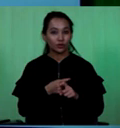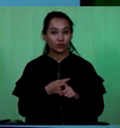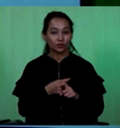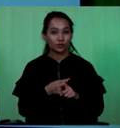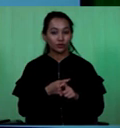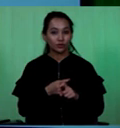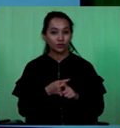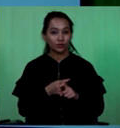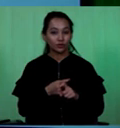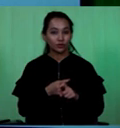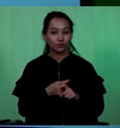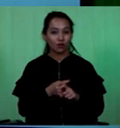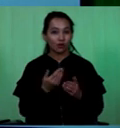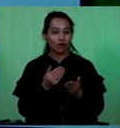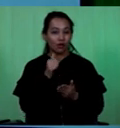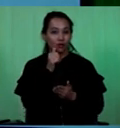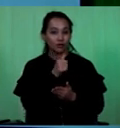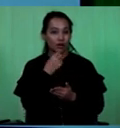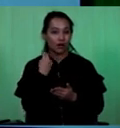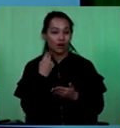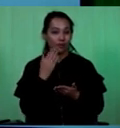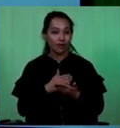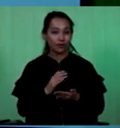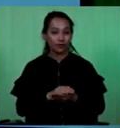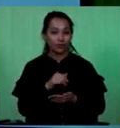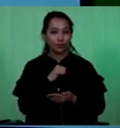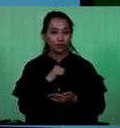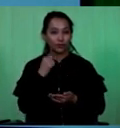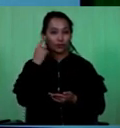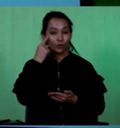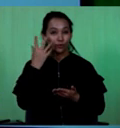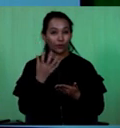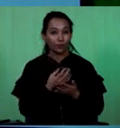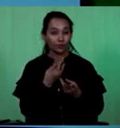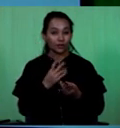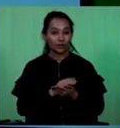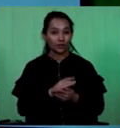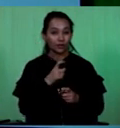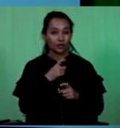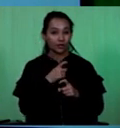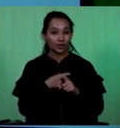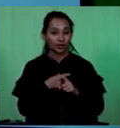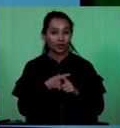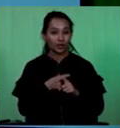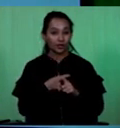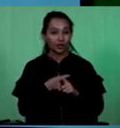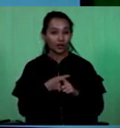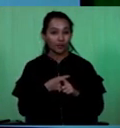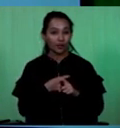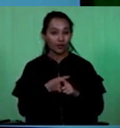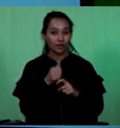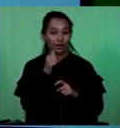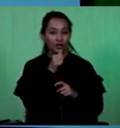son yashiringan? Biz shunday son topishimiz kerakki, natijada tenglik to'g'ri chiqishi kerak.